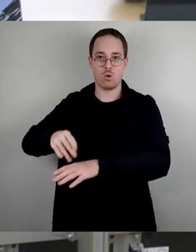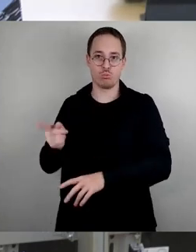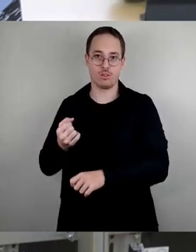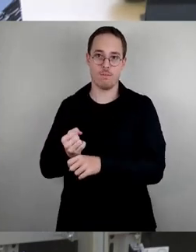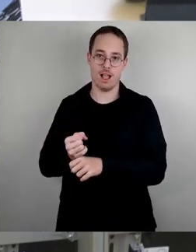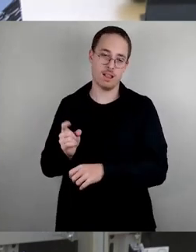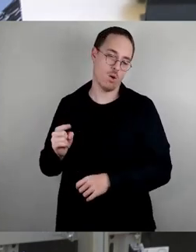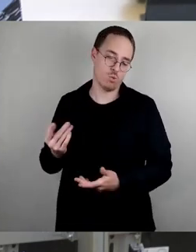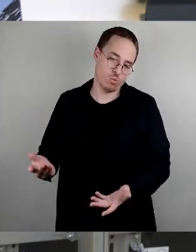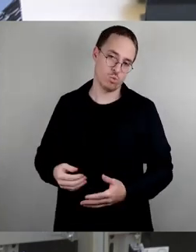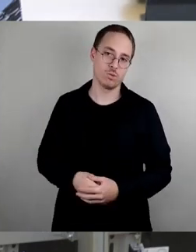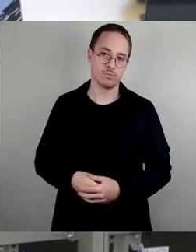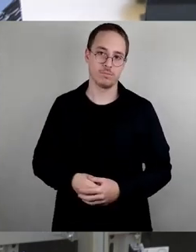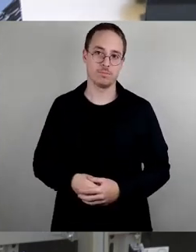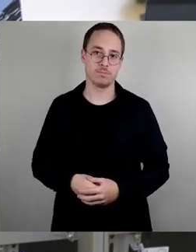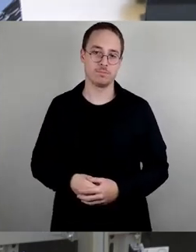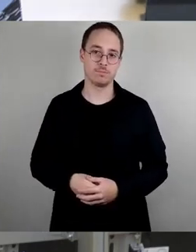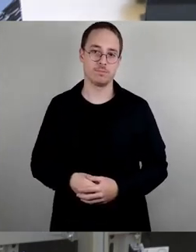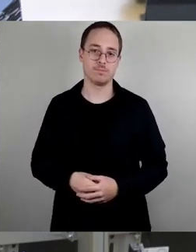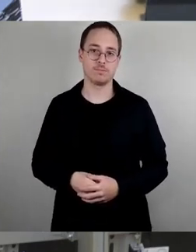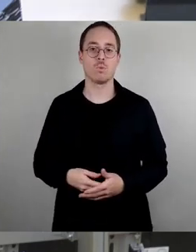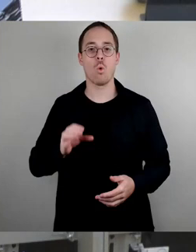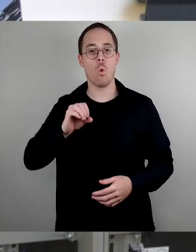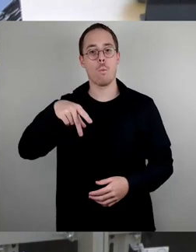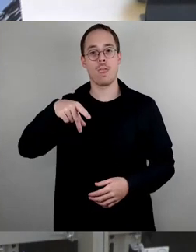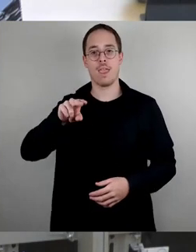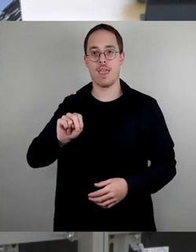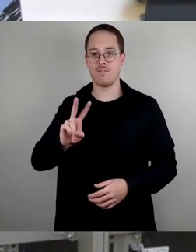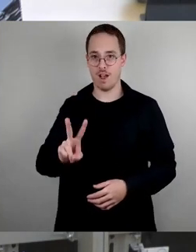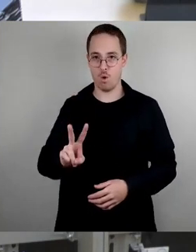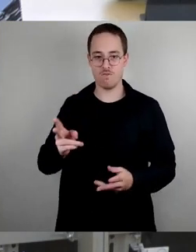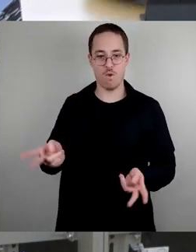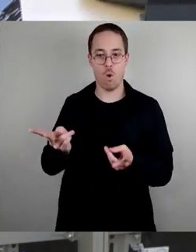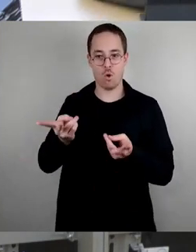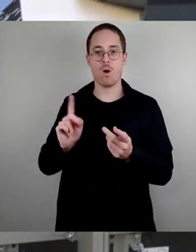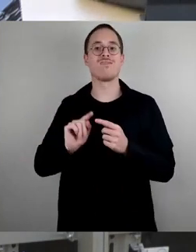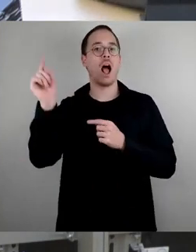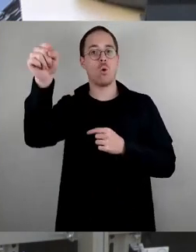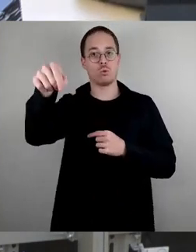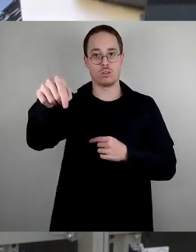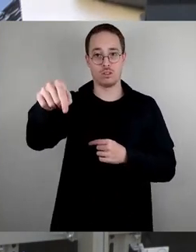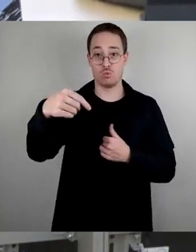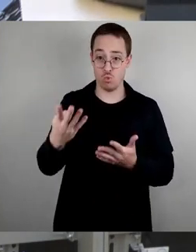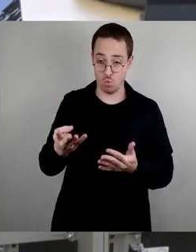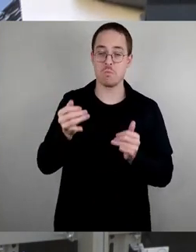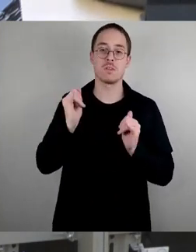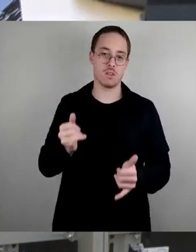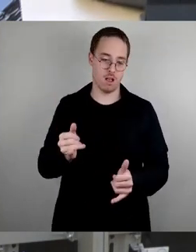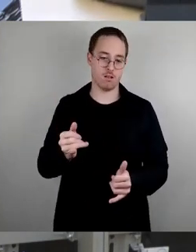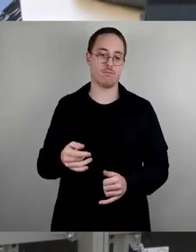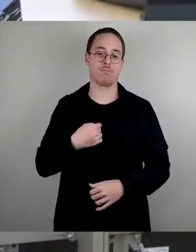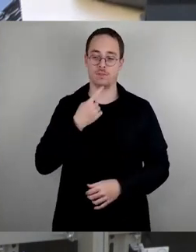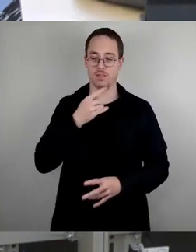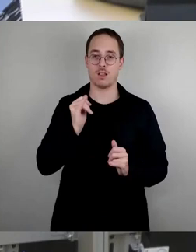noch das Thema ÖPNV-Förderung weiter draußen. Ja, ich habe gesagt, wir stehen dazu und ein Bus ist eine sehr